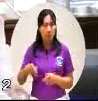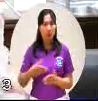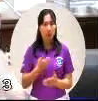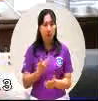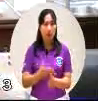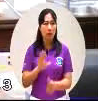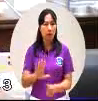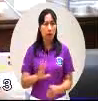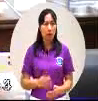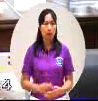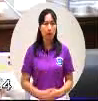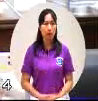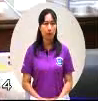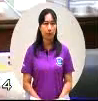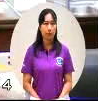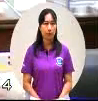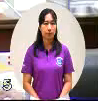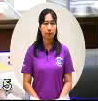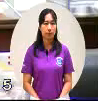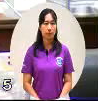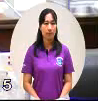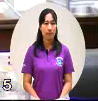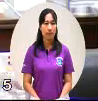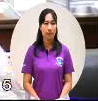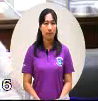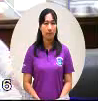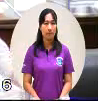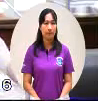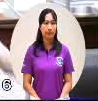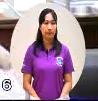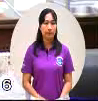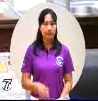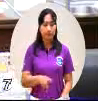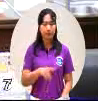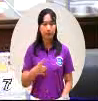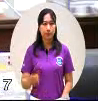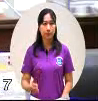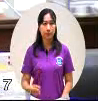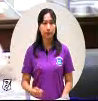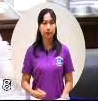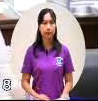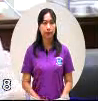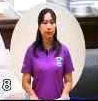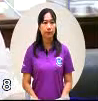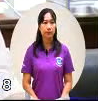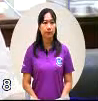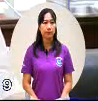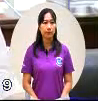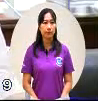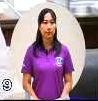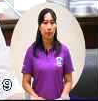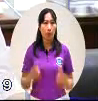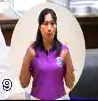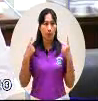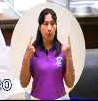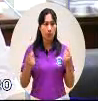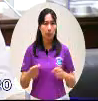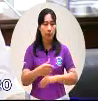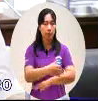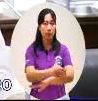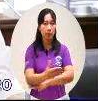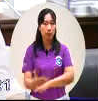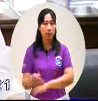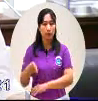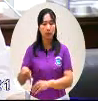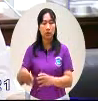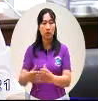谢。 好，下一个。好，我想，盐乡哈，这个区块